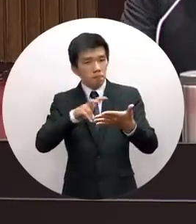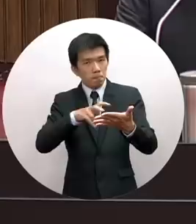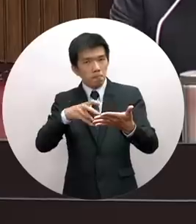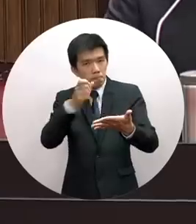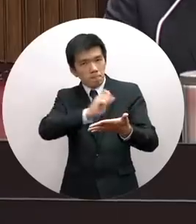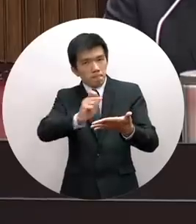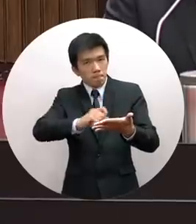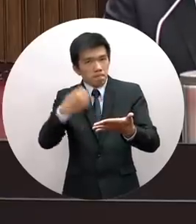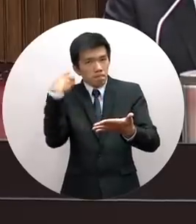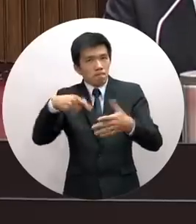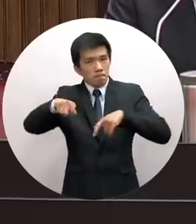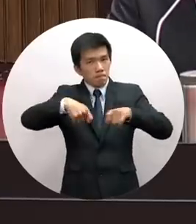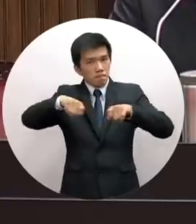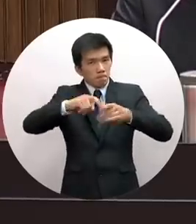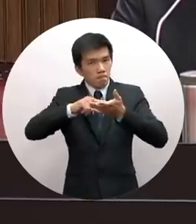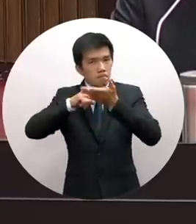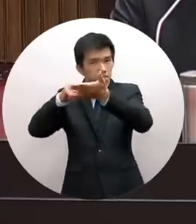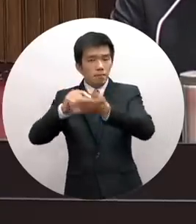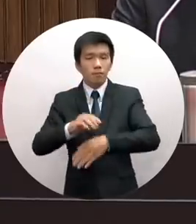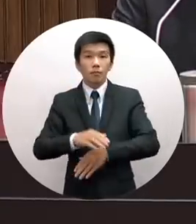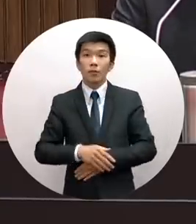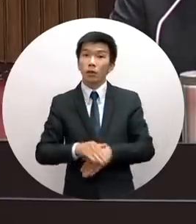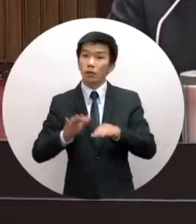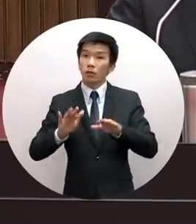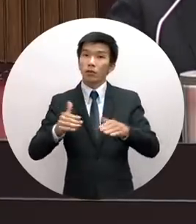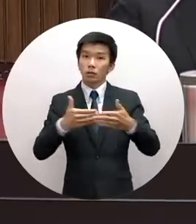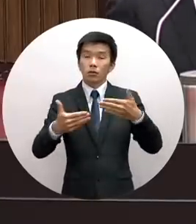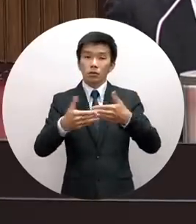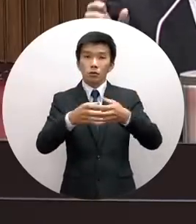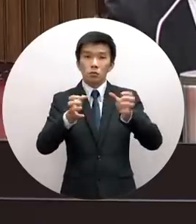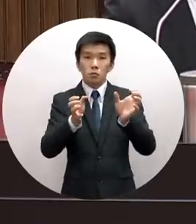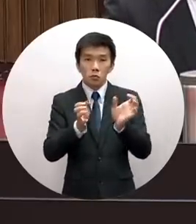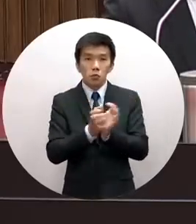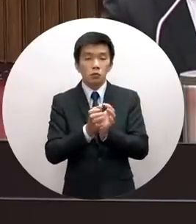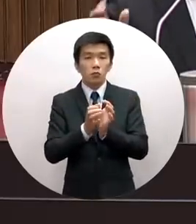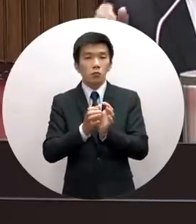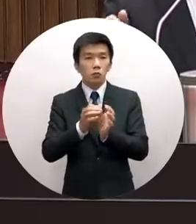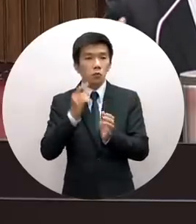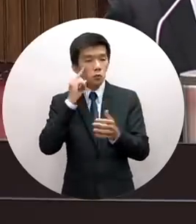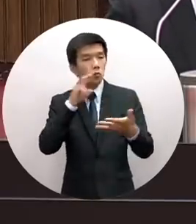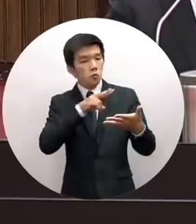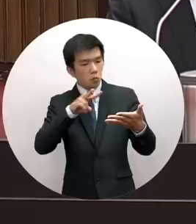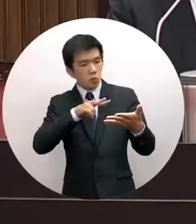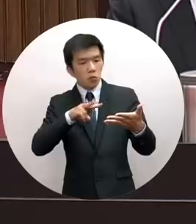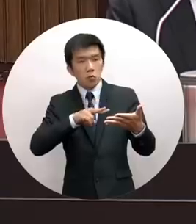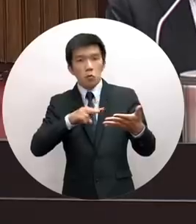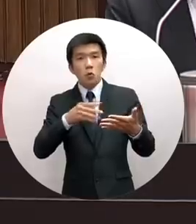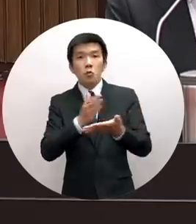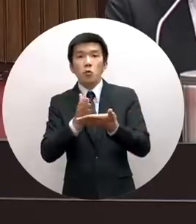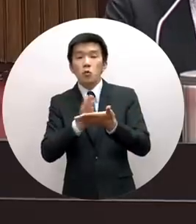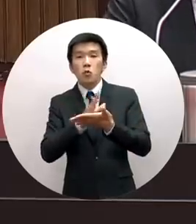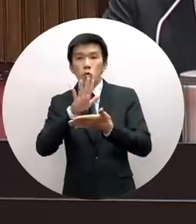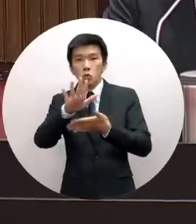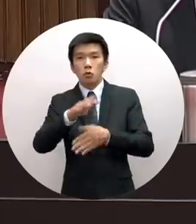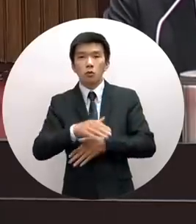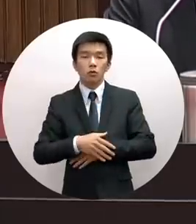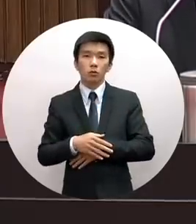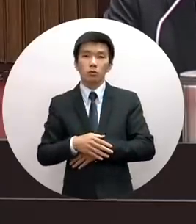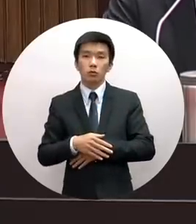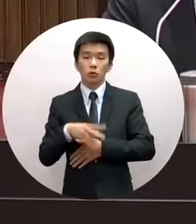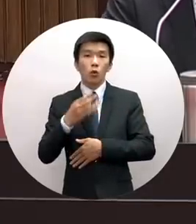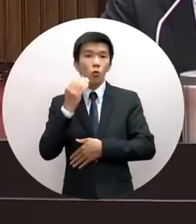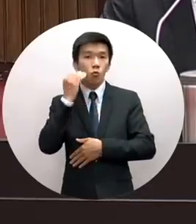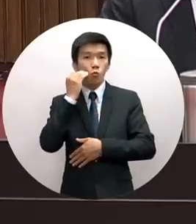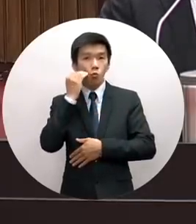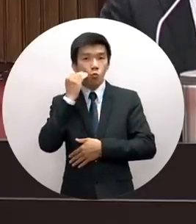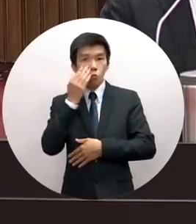来。目前交通部已经审视他所提的相关的计划，并且需要补助